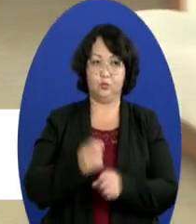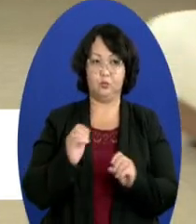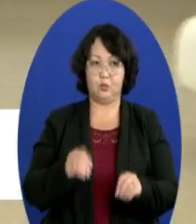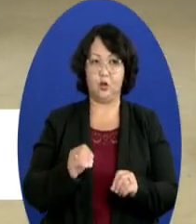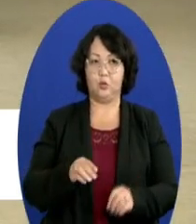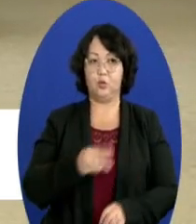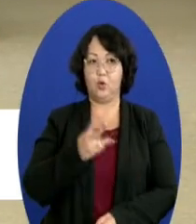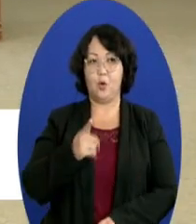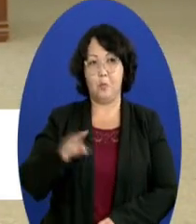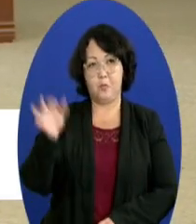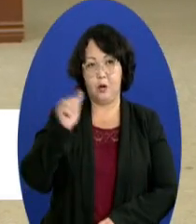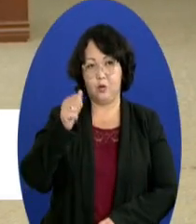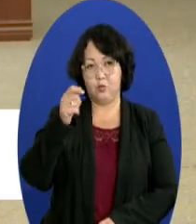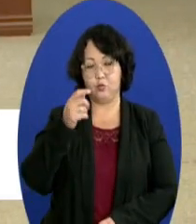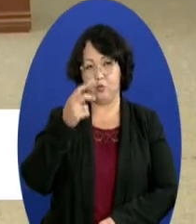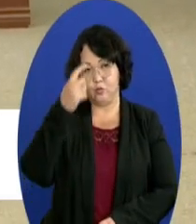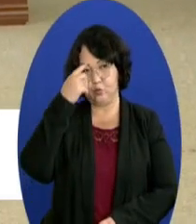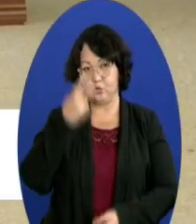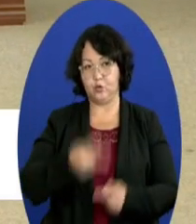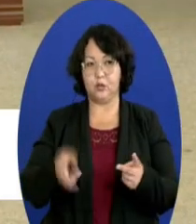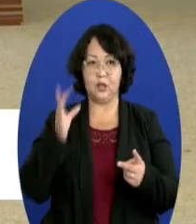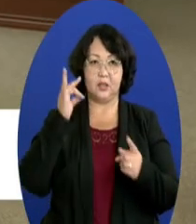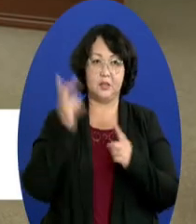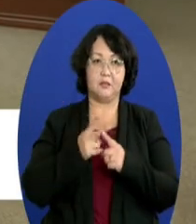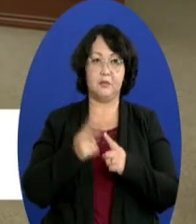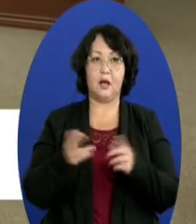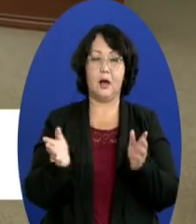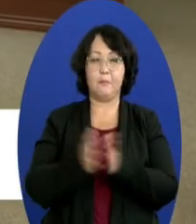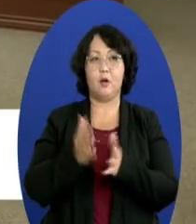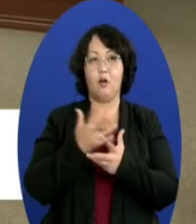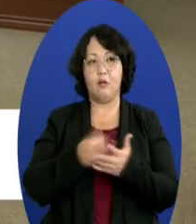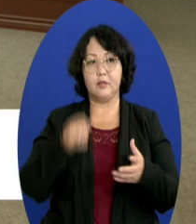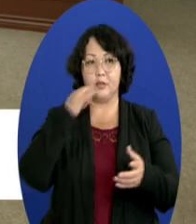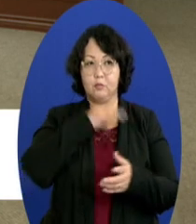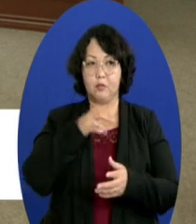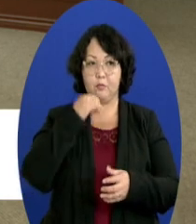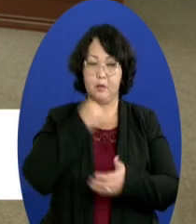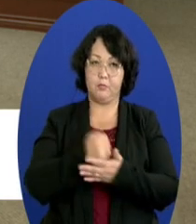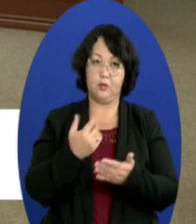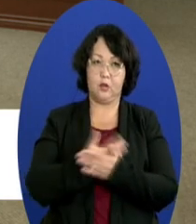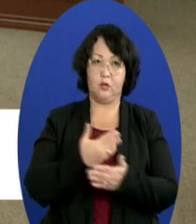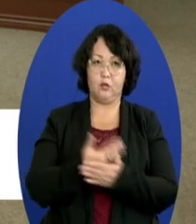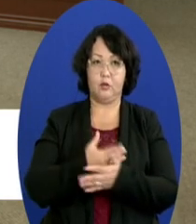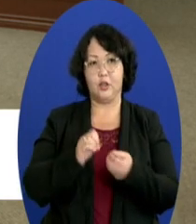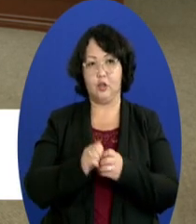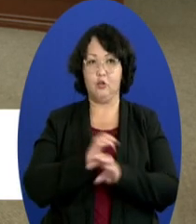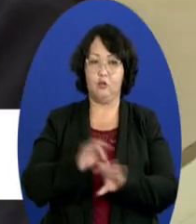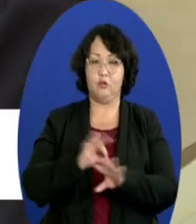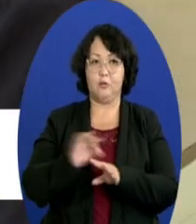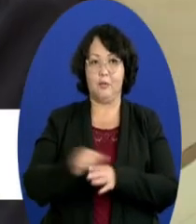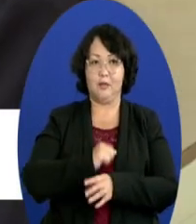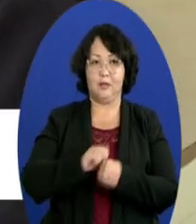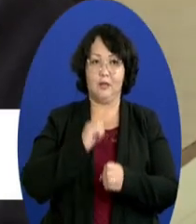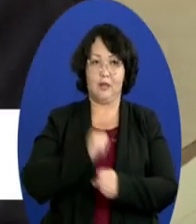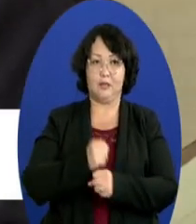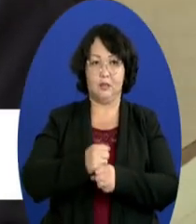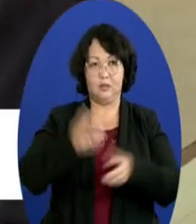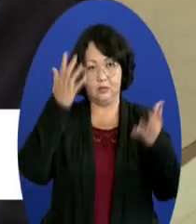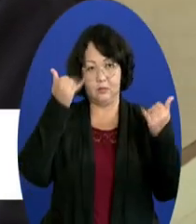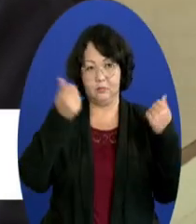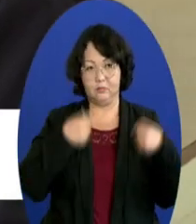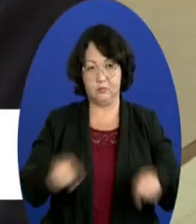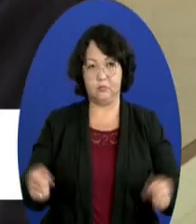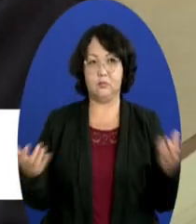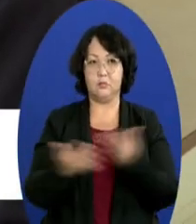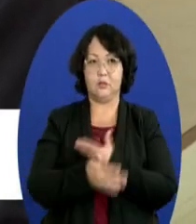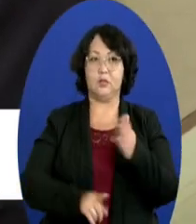өнгөрүүлэхэд үндэсний ууган хэвлэл мэдээллийн байгууллагатай хамтран олон нэвтрүүлэг, баримтат кино, дэлгэцийн бүтээлүүдийг бэлтгэх ажил өнөөдрийн санамж хүчгийг үзгэлснээр